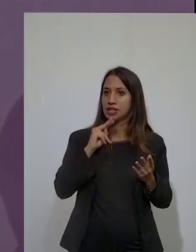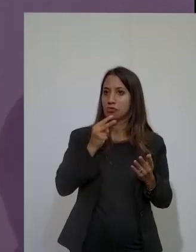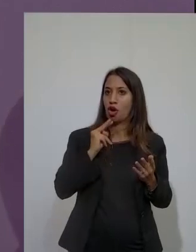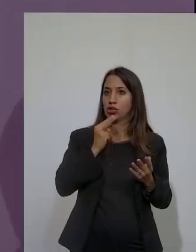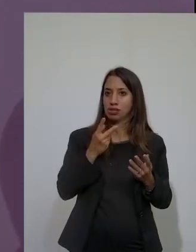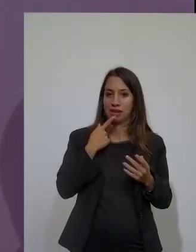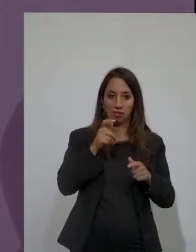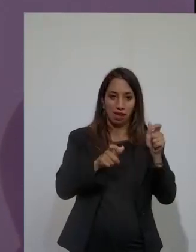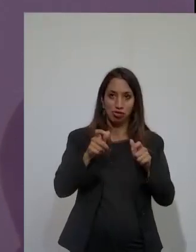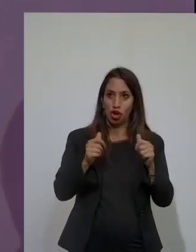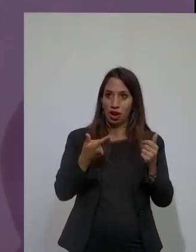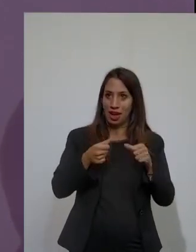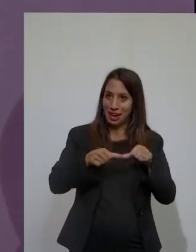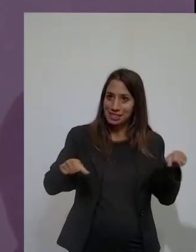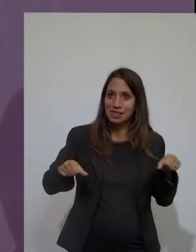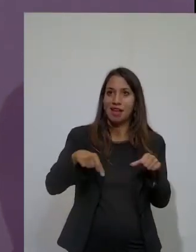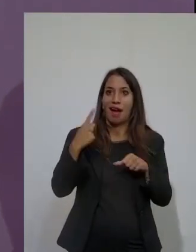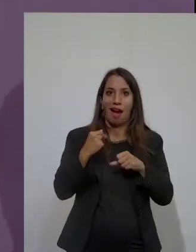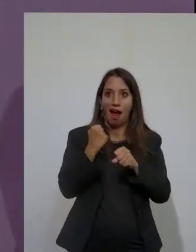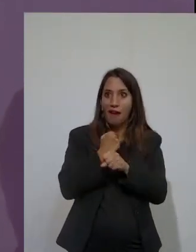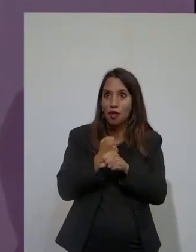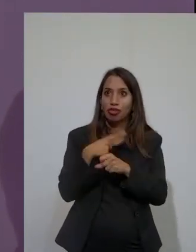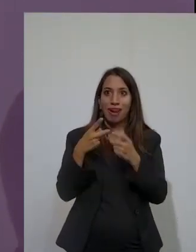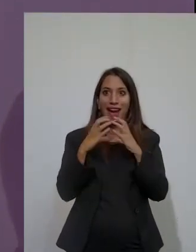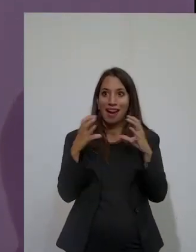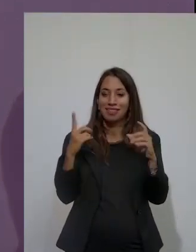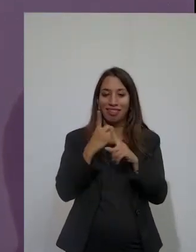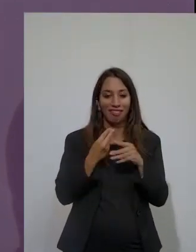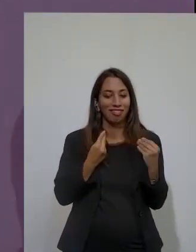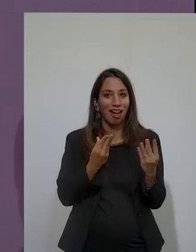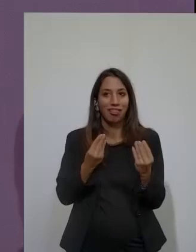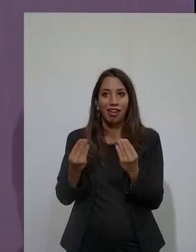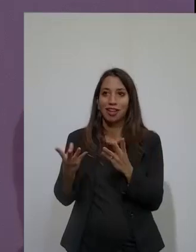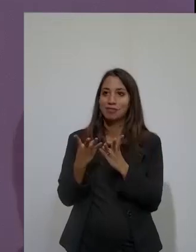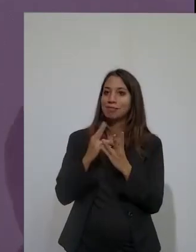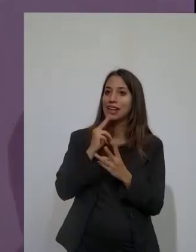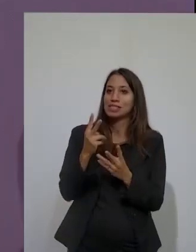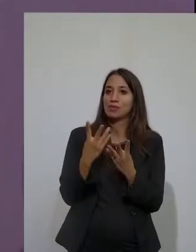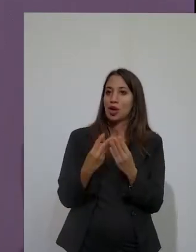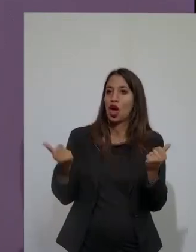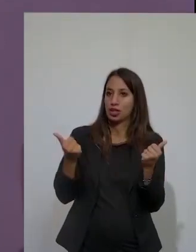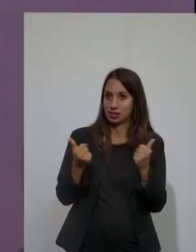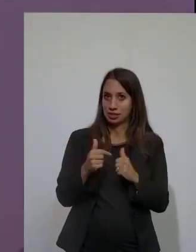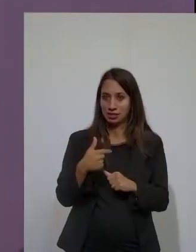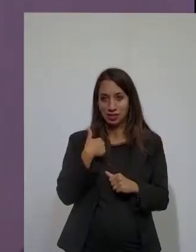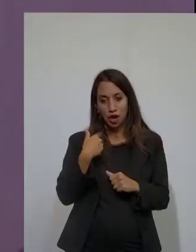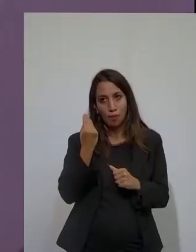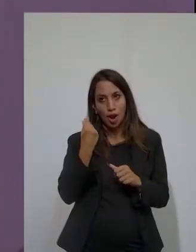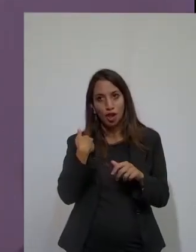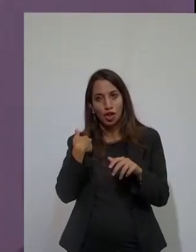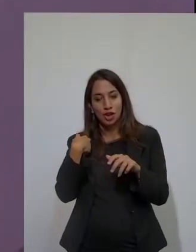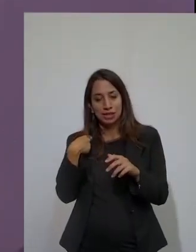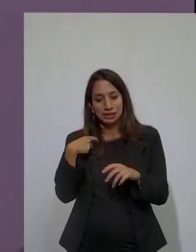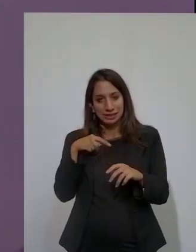alle imprese, ai lavoratori. Quindi chi mi conosce sa che sto stalkerizzando, e sottolineo